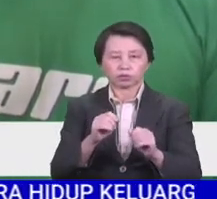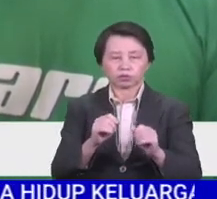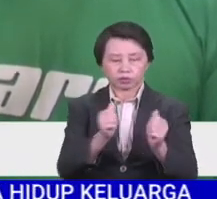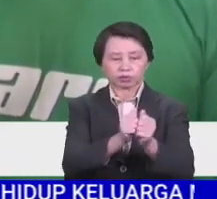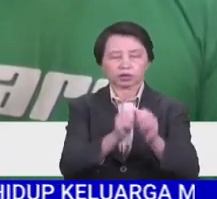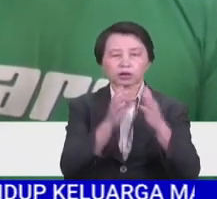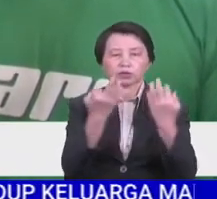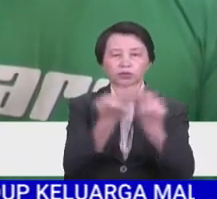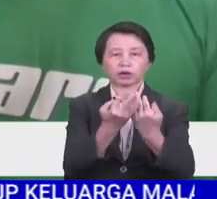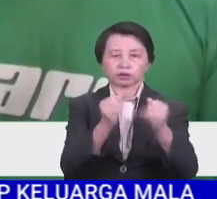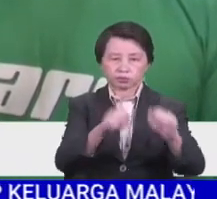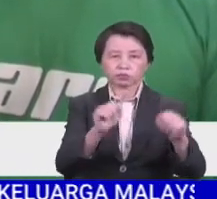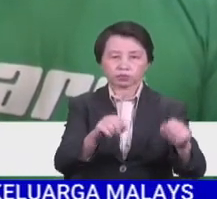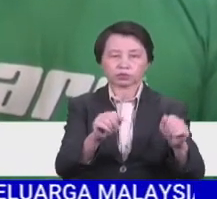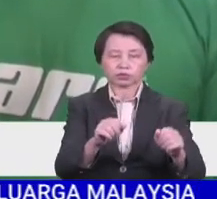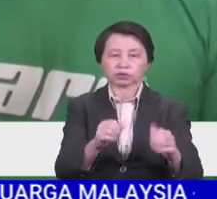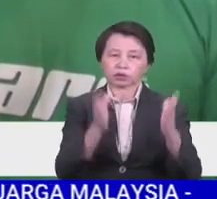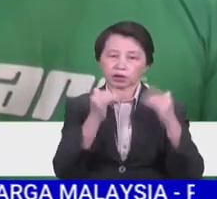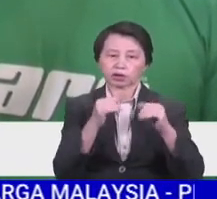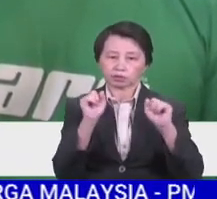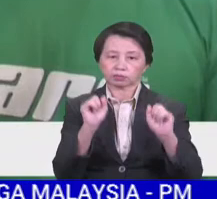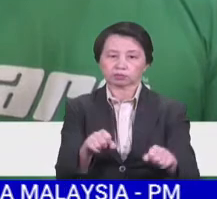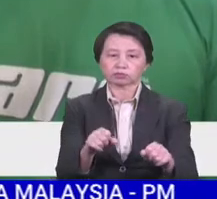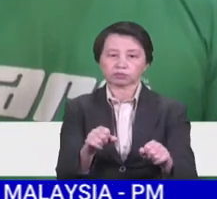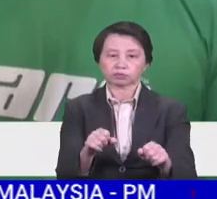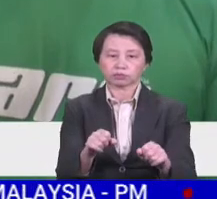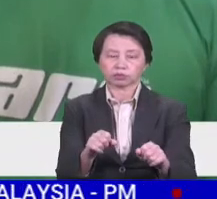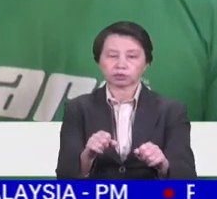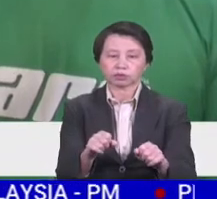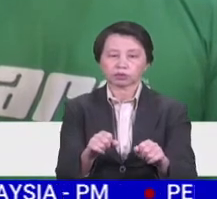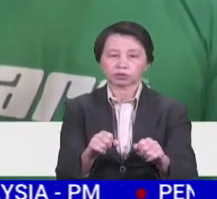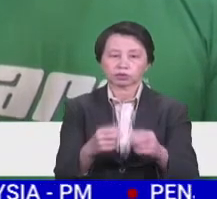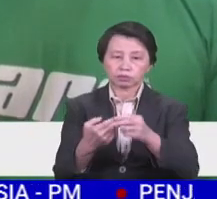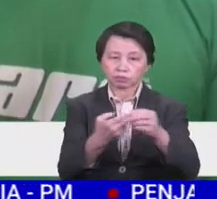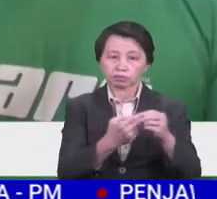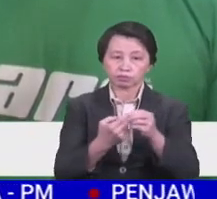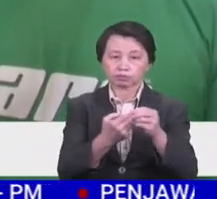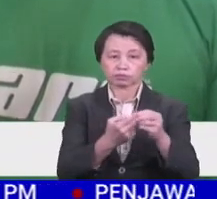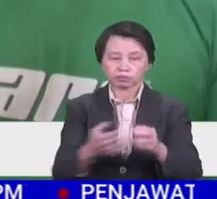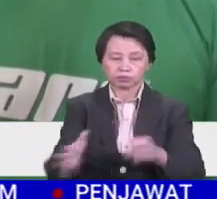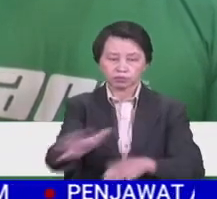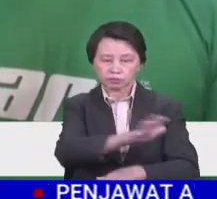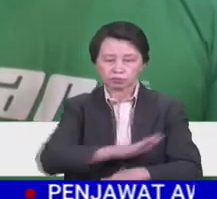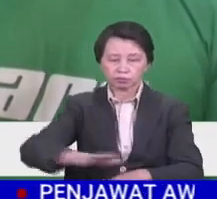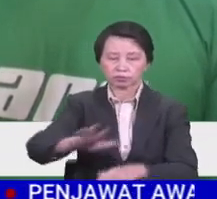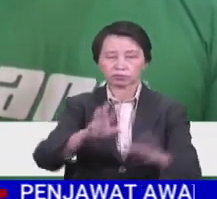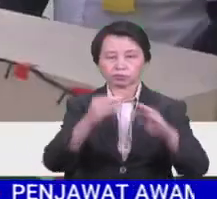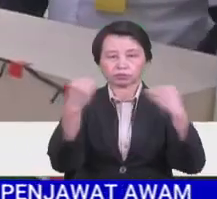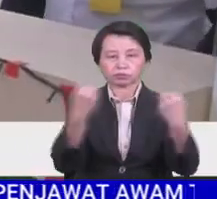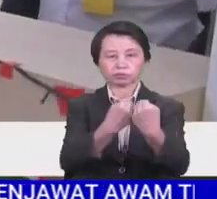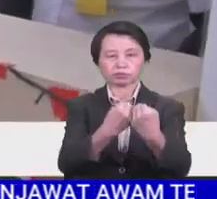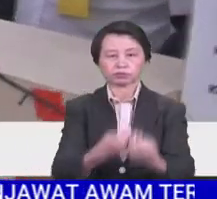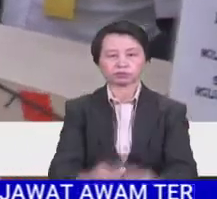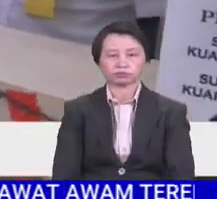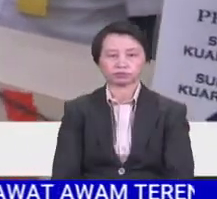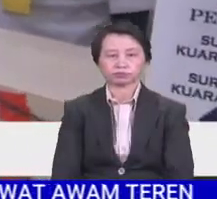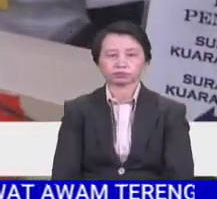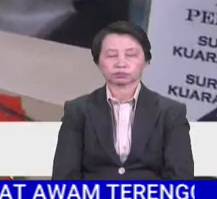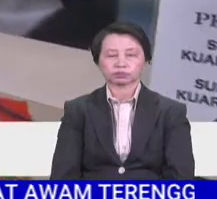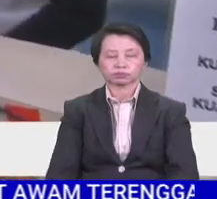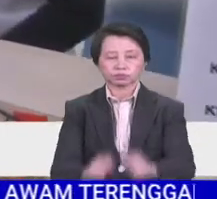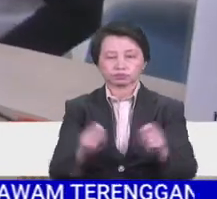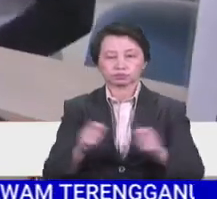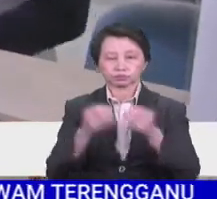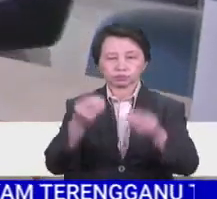keluarga mudah-mudahan dapat kesatuan dan juga perpaduan di kalangan masyarakat kita antaraokasi